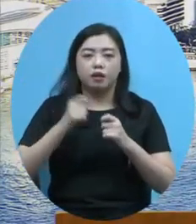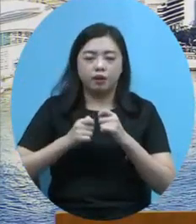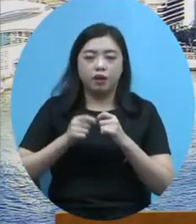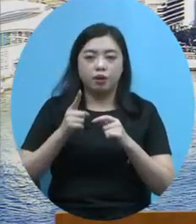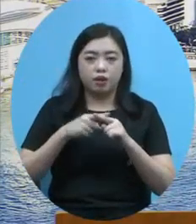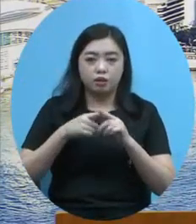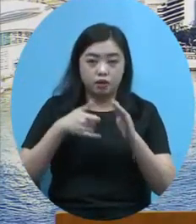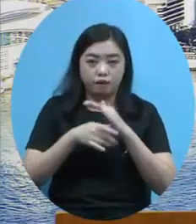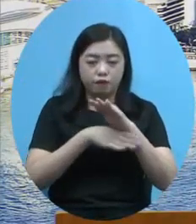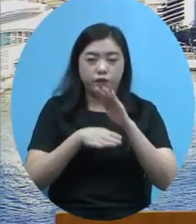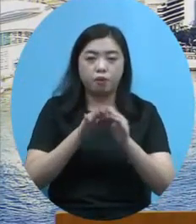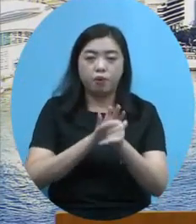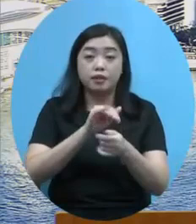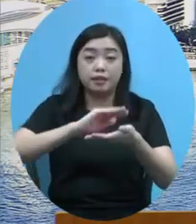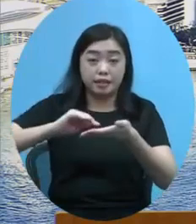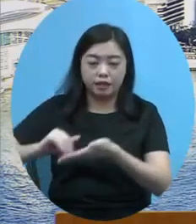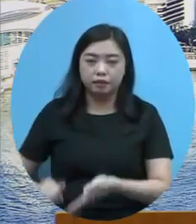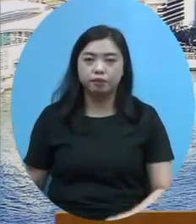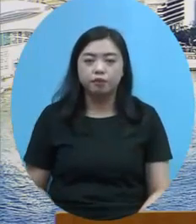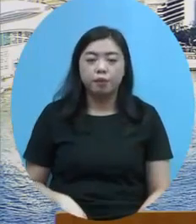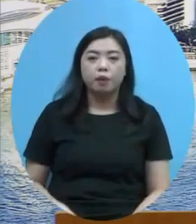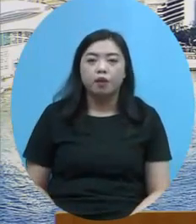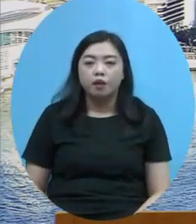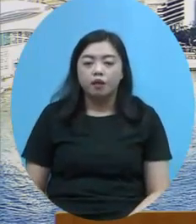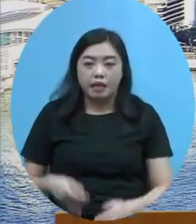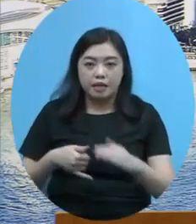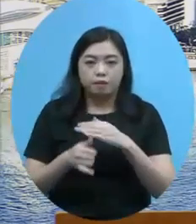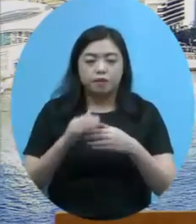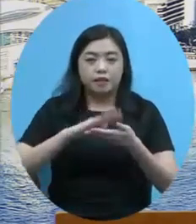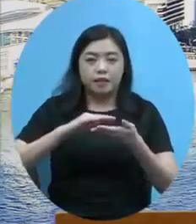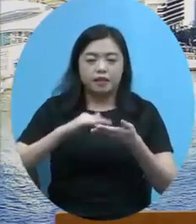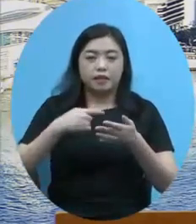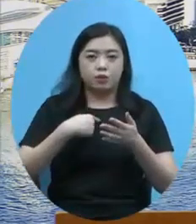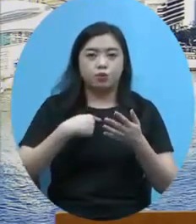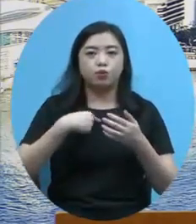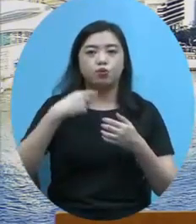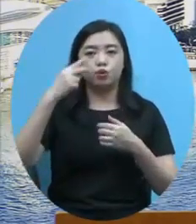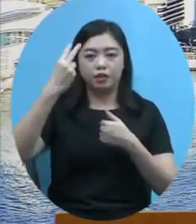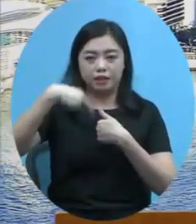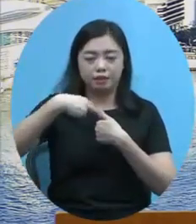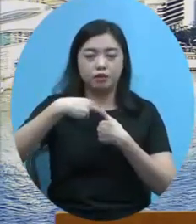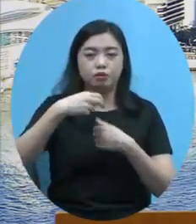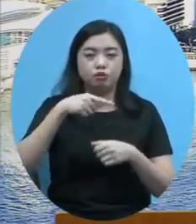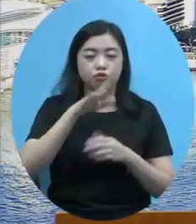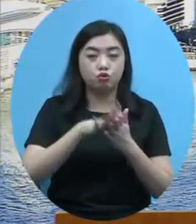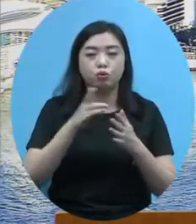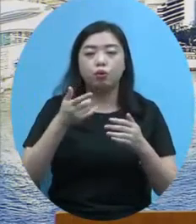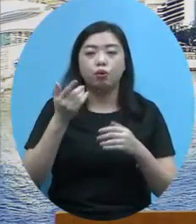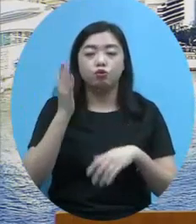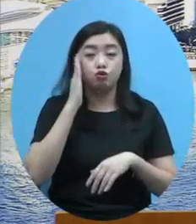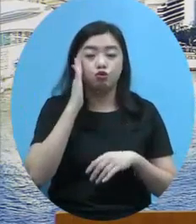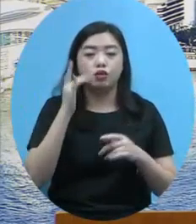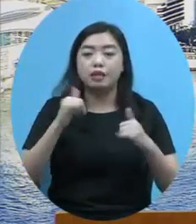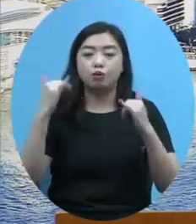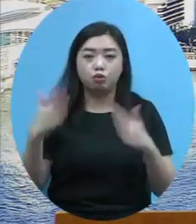係入啲房間入邊清潔嘅。咁但係佢哋入去清潔嘅時候咧，應該接受檢疫嘅住客咧已經係離開咗間房間，